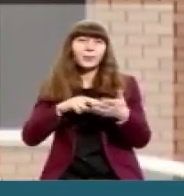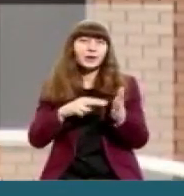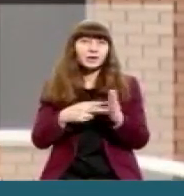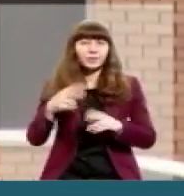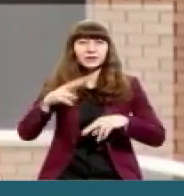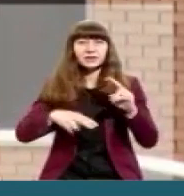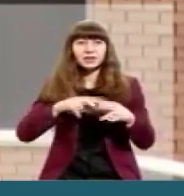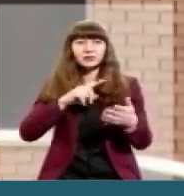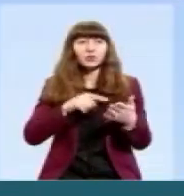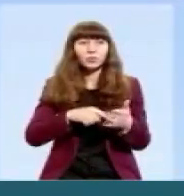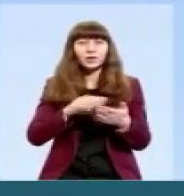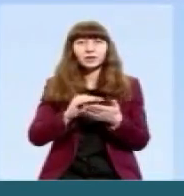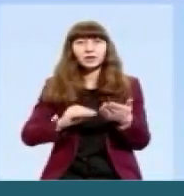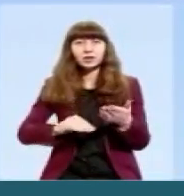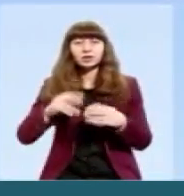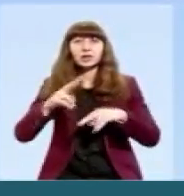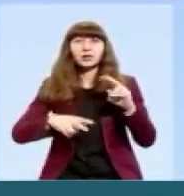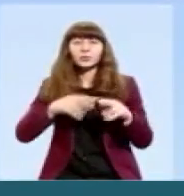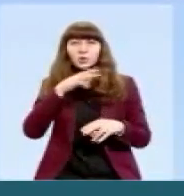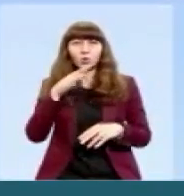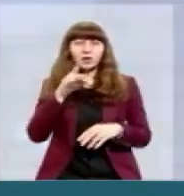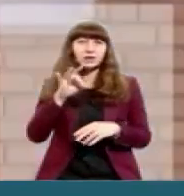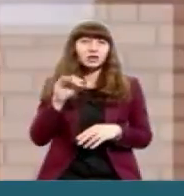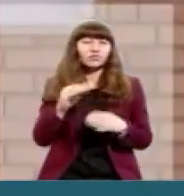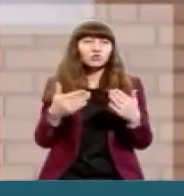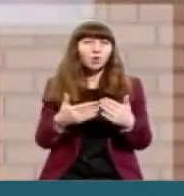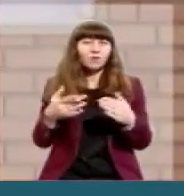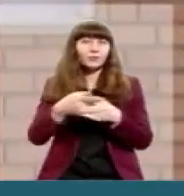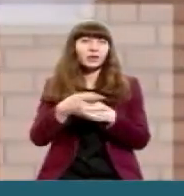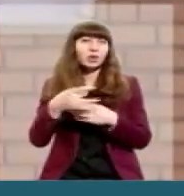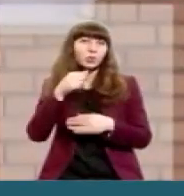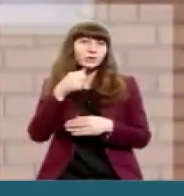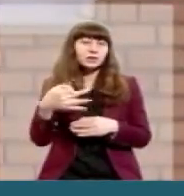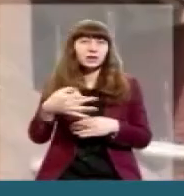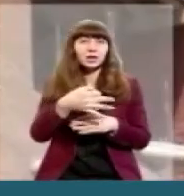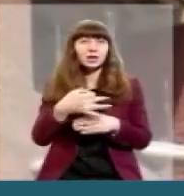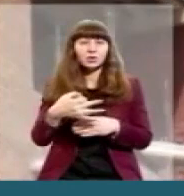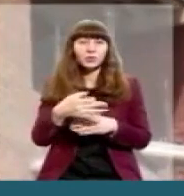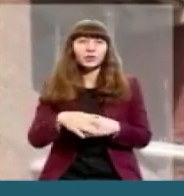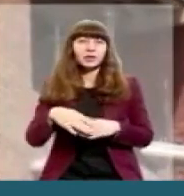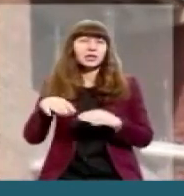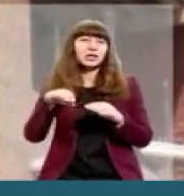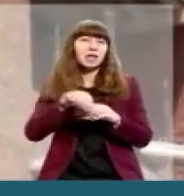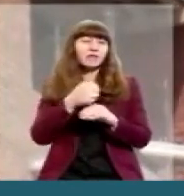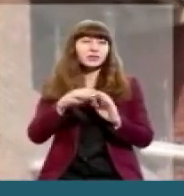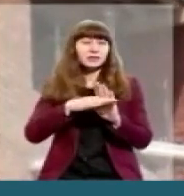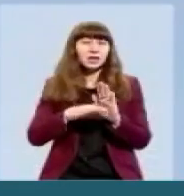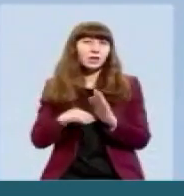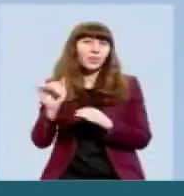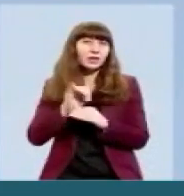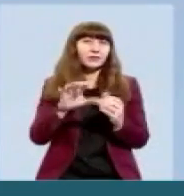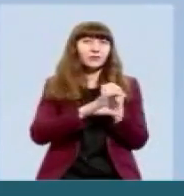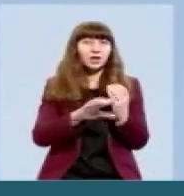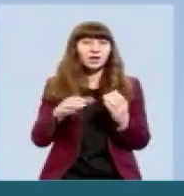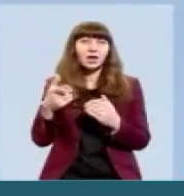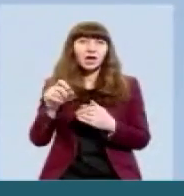по застройке города. Продолжается возведение многоэтажек в новых микрорайонах Кустаная. Основной задачей для строителей сейчас является подведение инфраструктуры